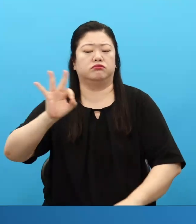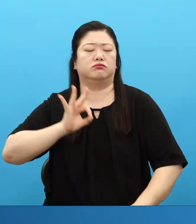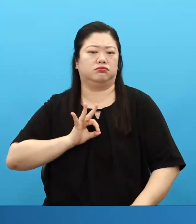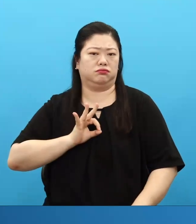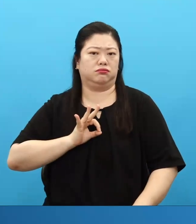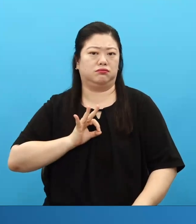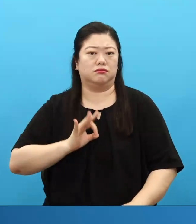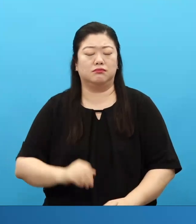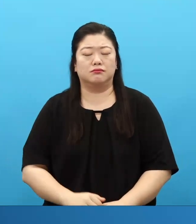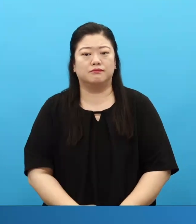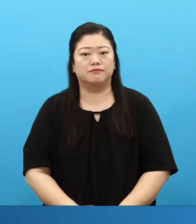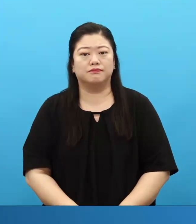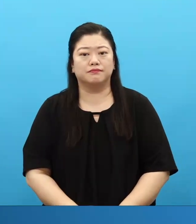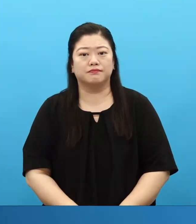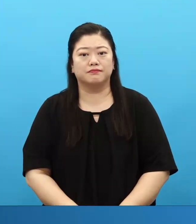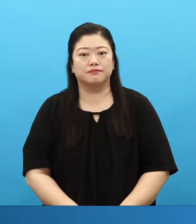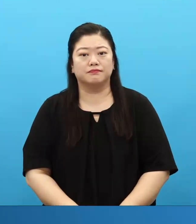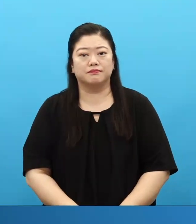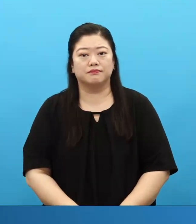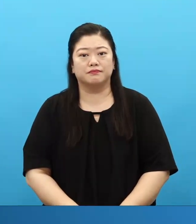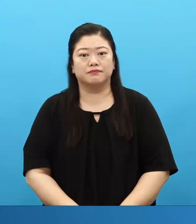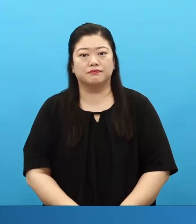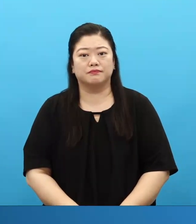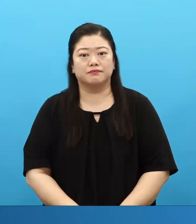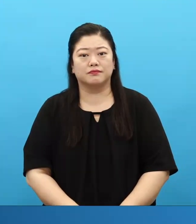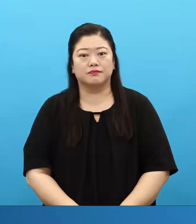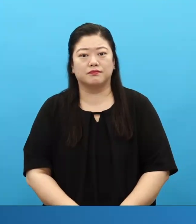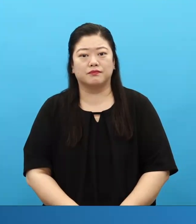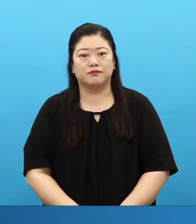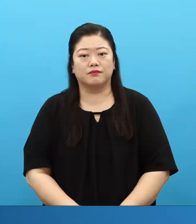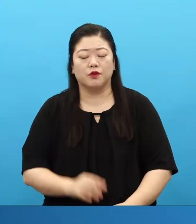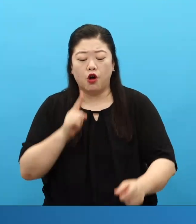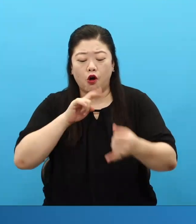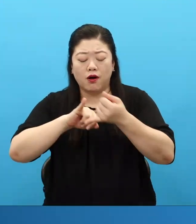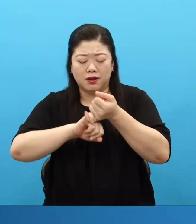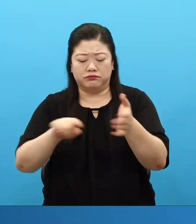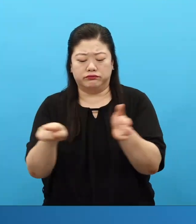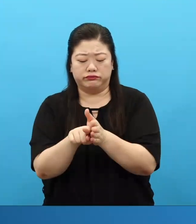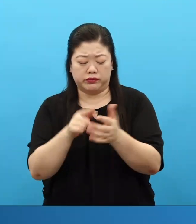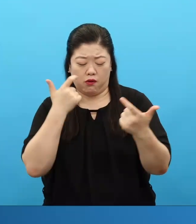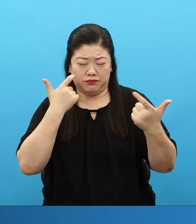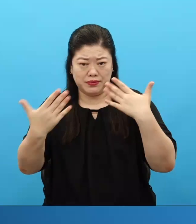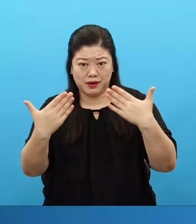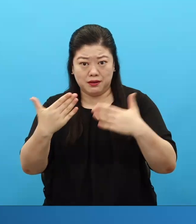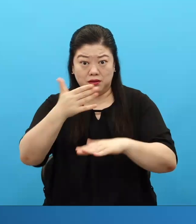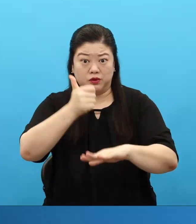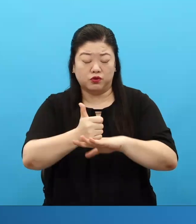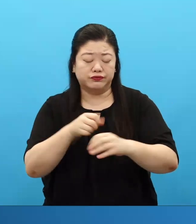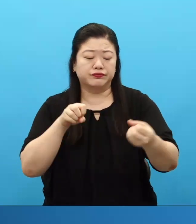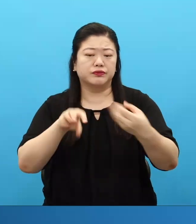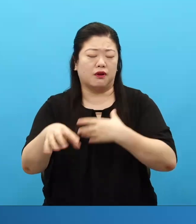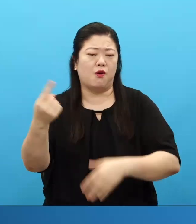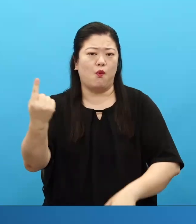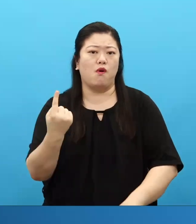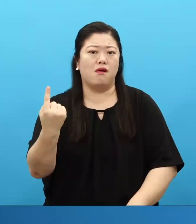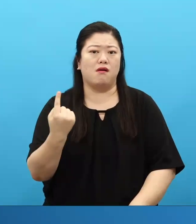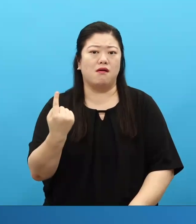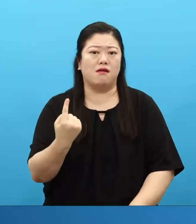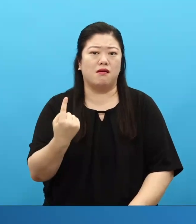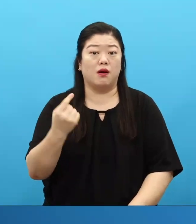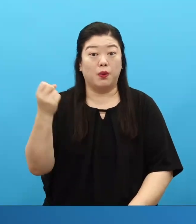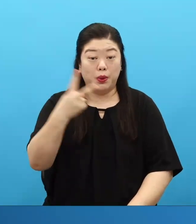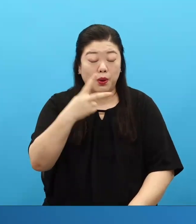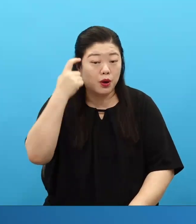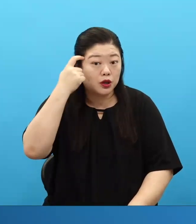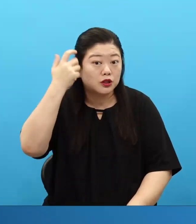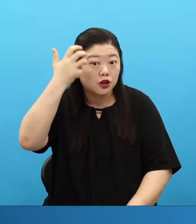becomes my sure foundation. 내가 이 언약 속에 있다면 반드시 그렇게 되지겠죠. And if I am inside this covenant, it will absolutely take place that way. 영적인 눈이 열립니다. My